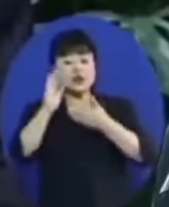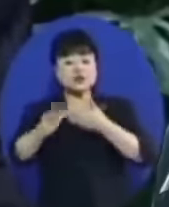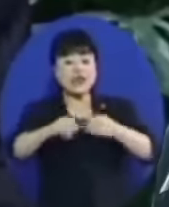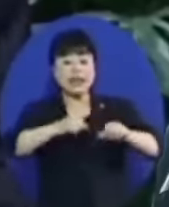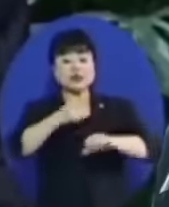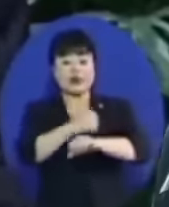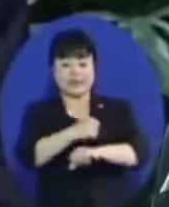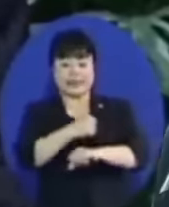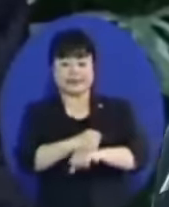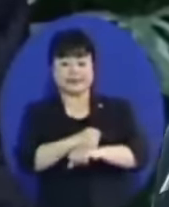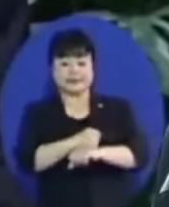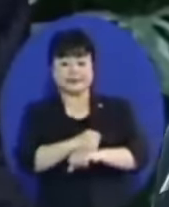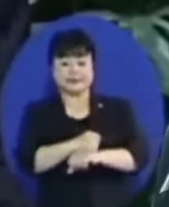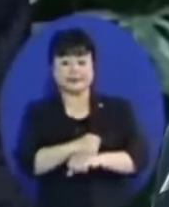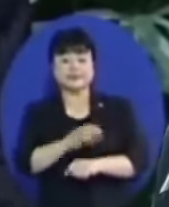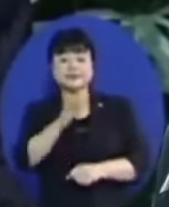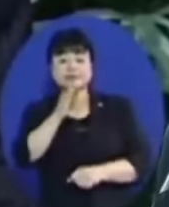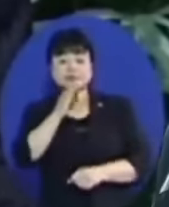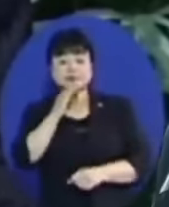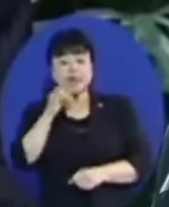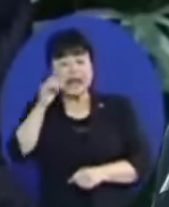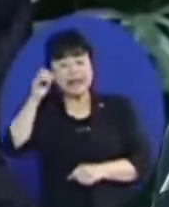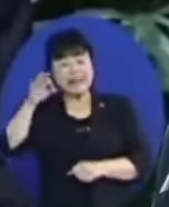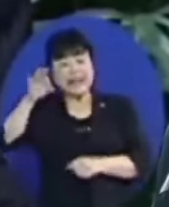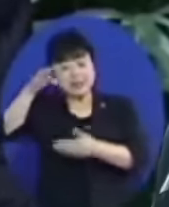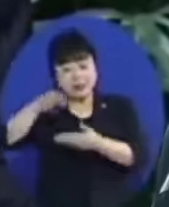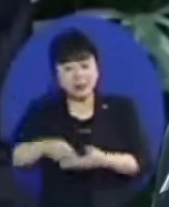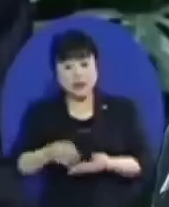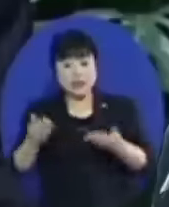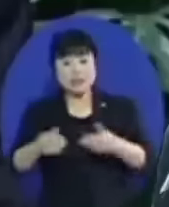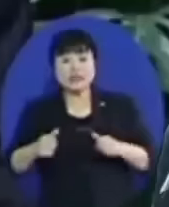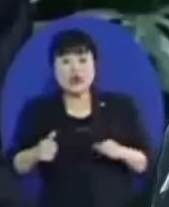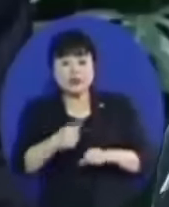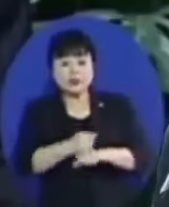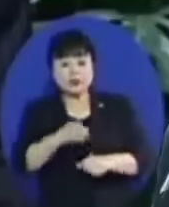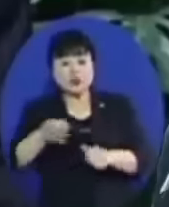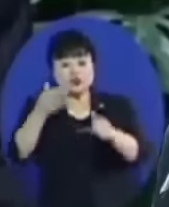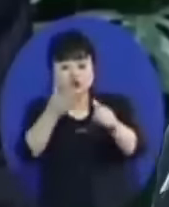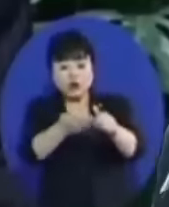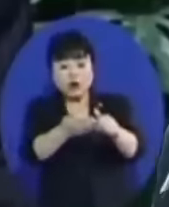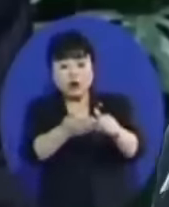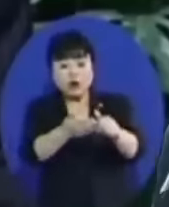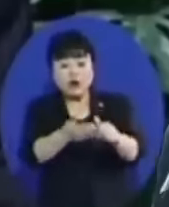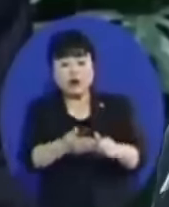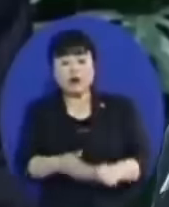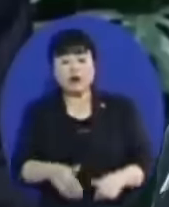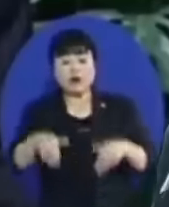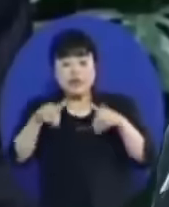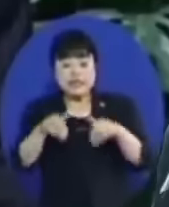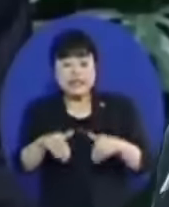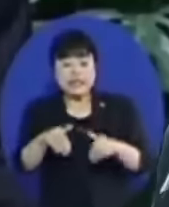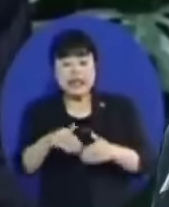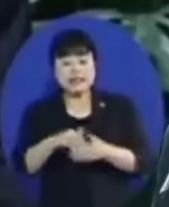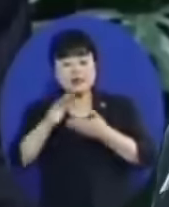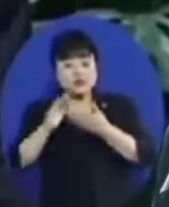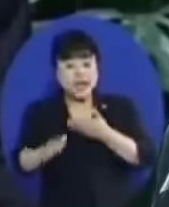실천하는 것입니다. 임금이란 어떻습니까? 노동의 대가로 얻는 것입니다. 노동의 질과 양에 따라